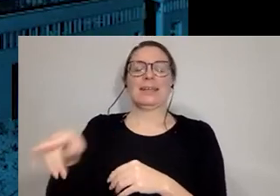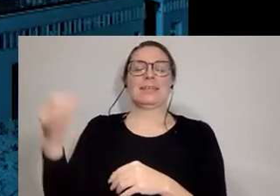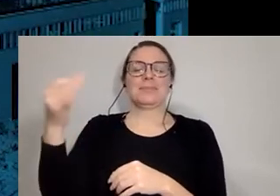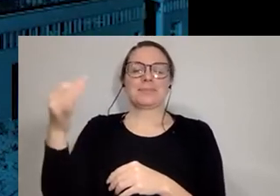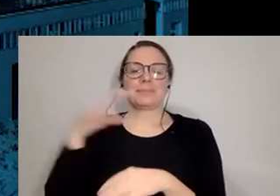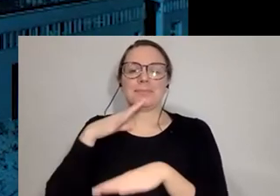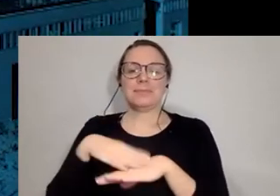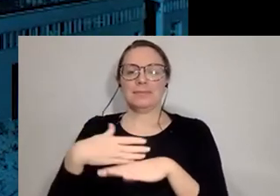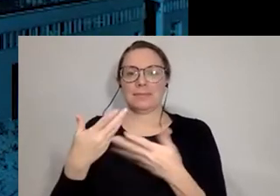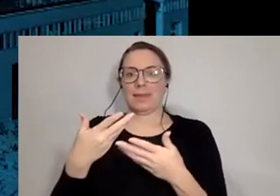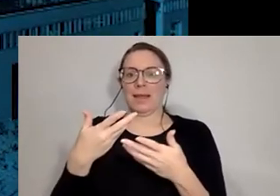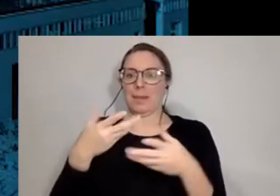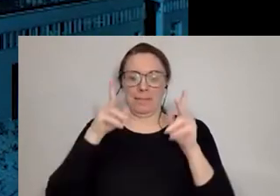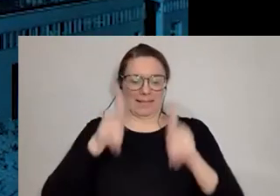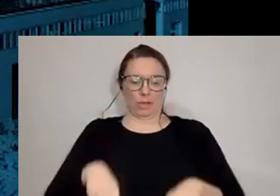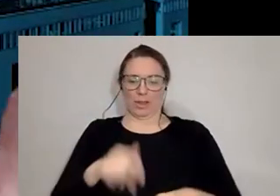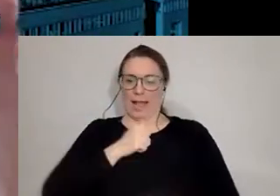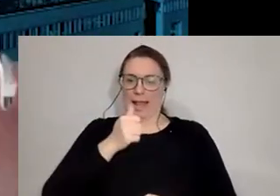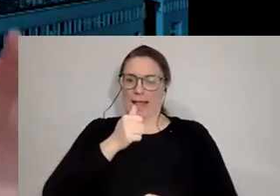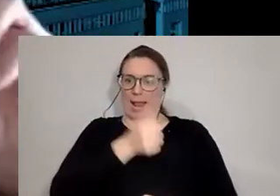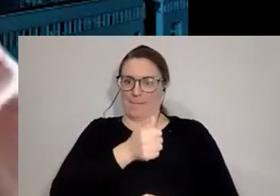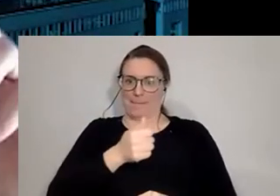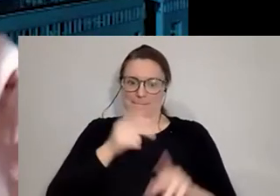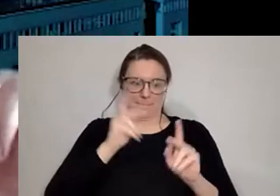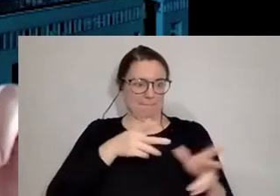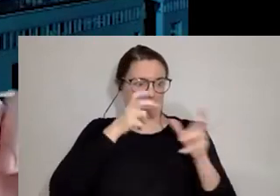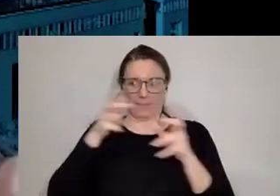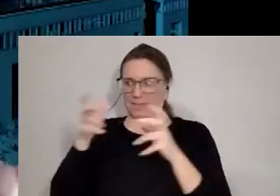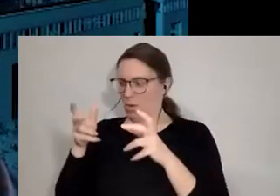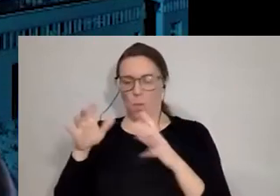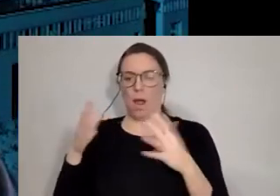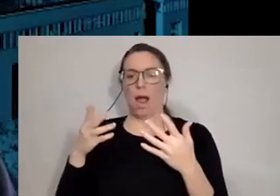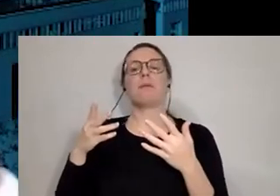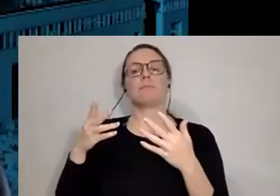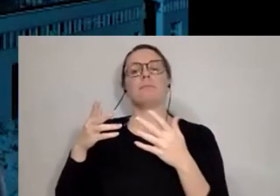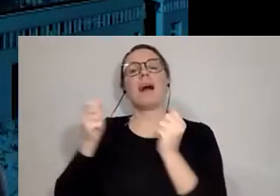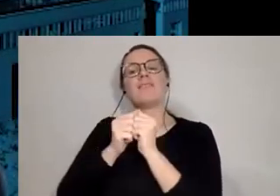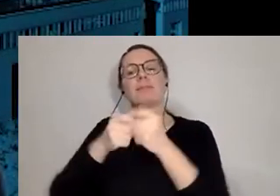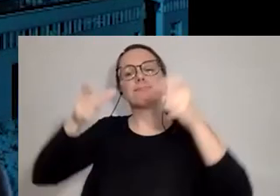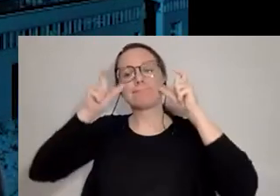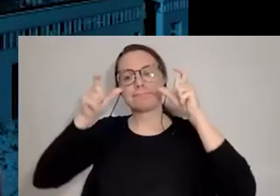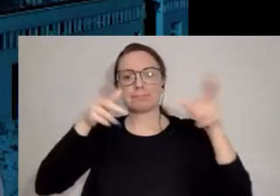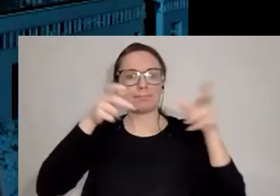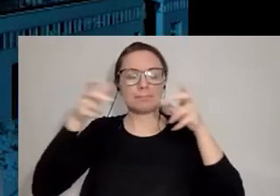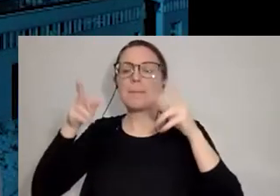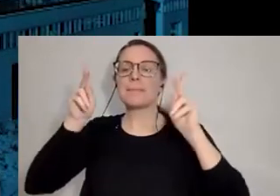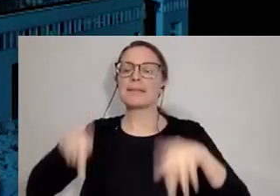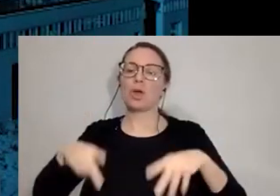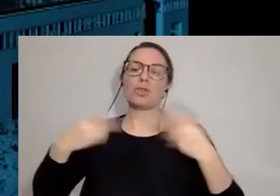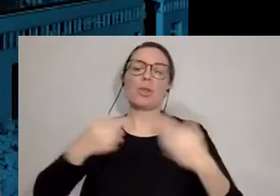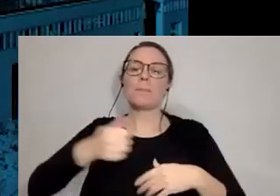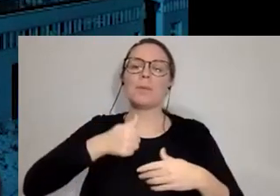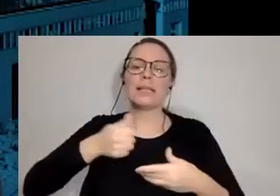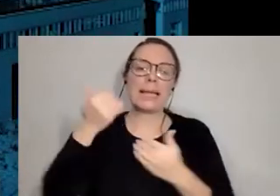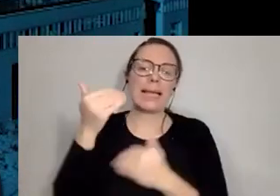première personne du participant, c'était de voir comment, grâce à l'oculomètre, la personne à mobilité réduite ou autrement